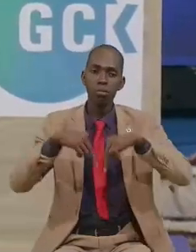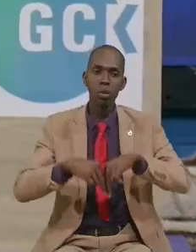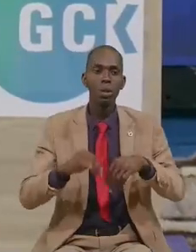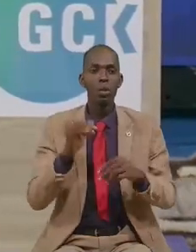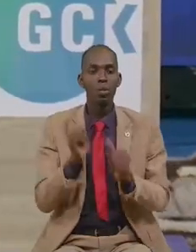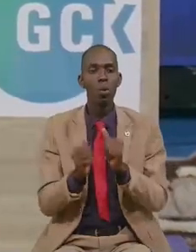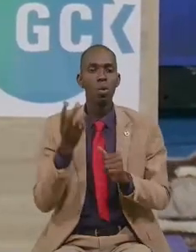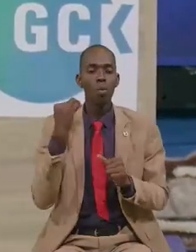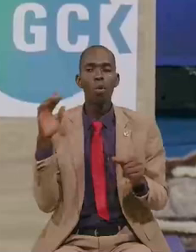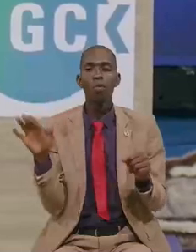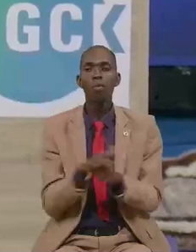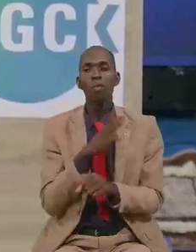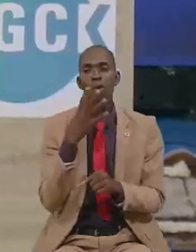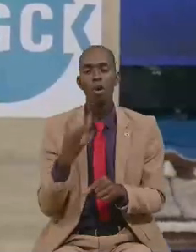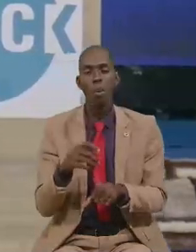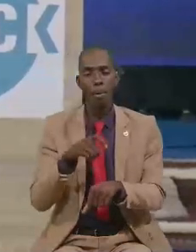d'ossements.